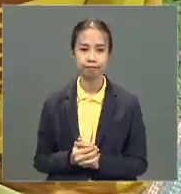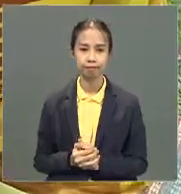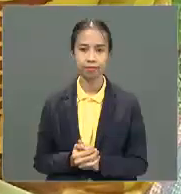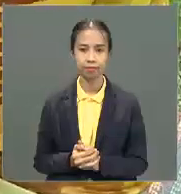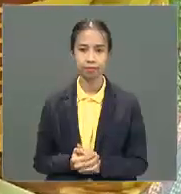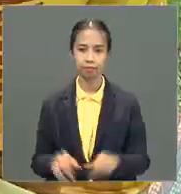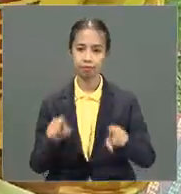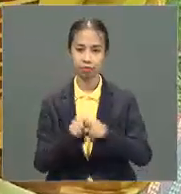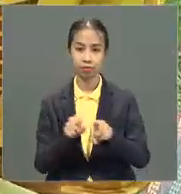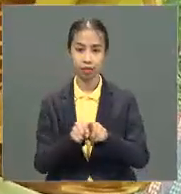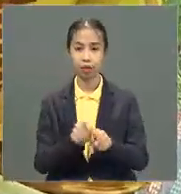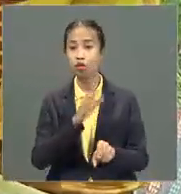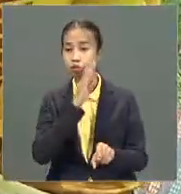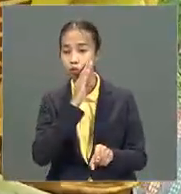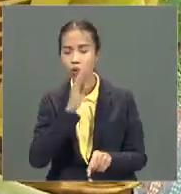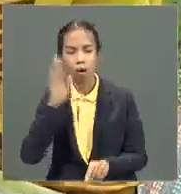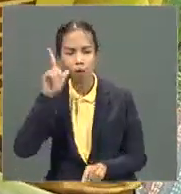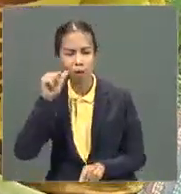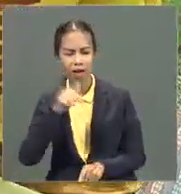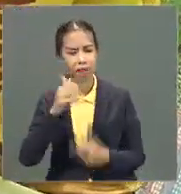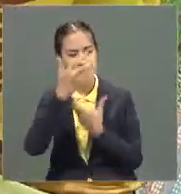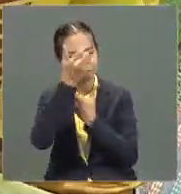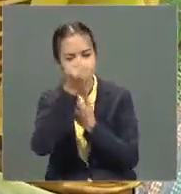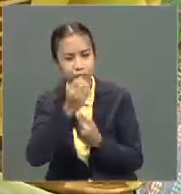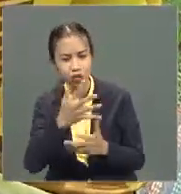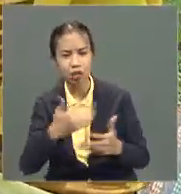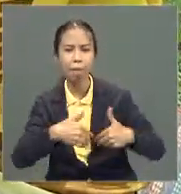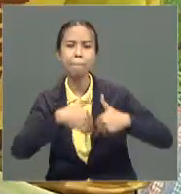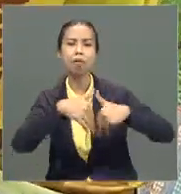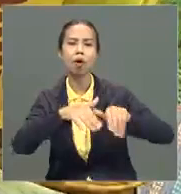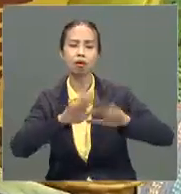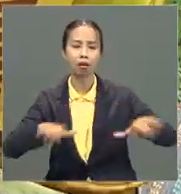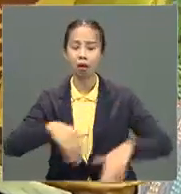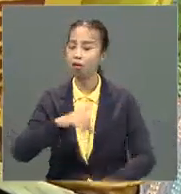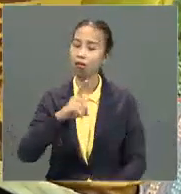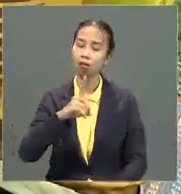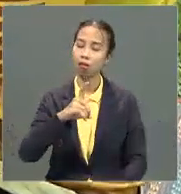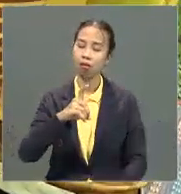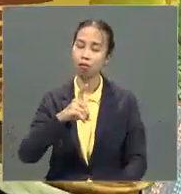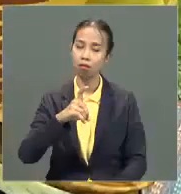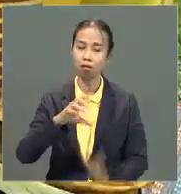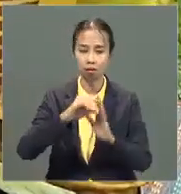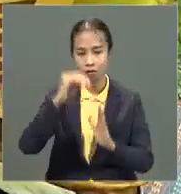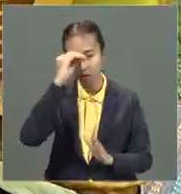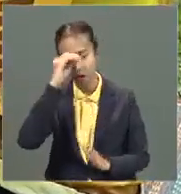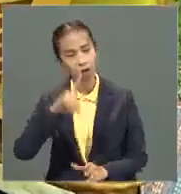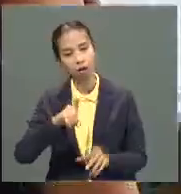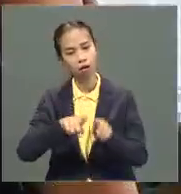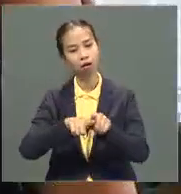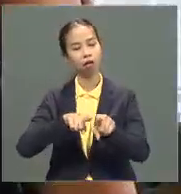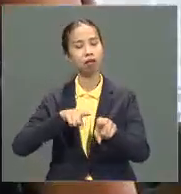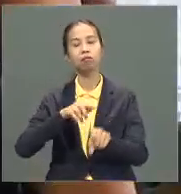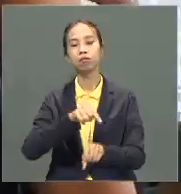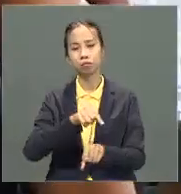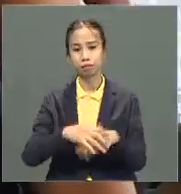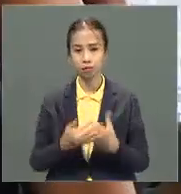เหมือนอย่างคนที่พ่อแม่เขาไม่ค่อยได้ใส่ใจอะไรเยอะค่ะก็คือเหมือนจะหลุดกรอบไปเลยอะไรอย่างเงี้ยค่ะก็จะเรียนยังไม่ค่อยรู้เรื่อง ปลอดภั